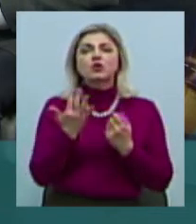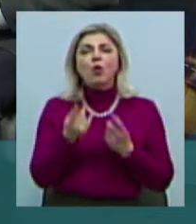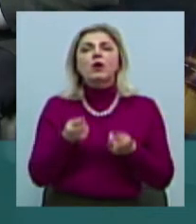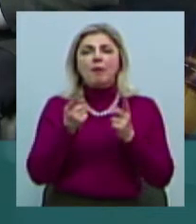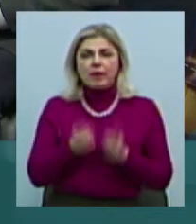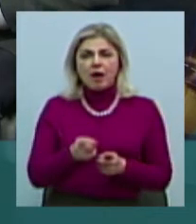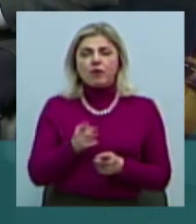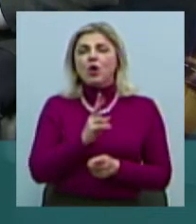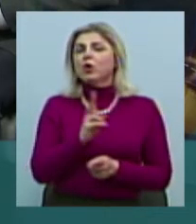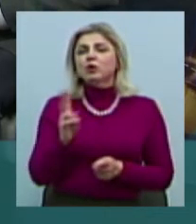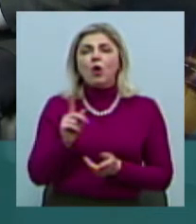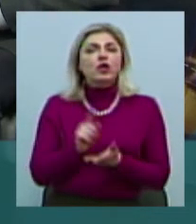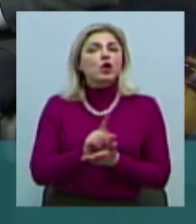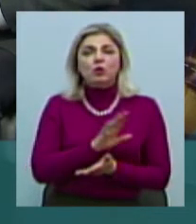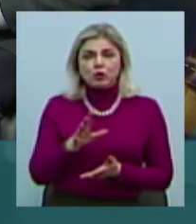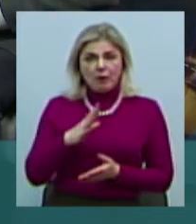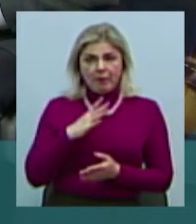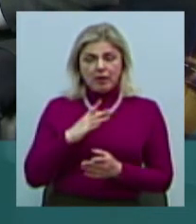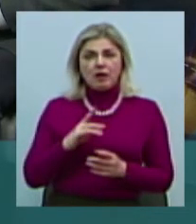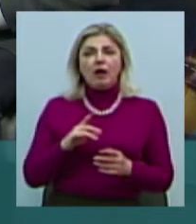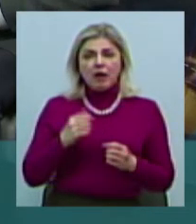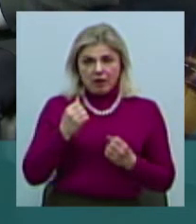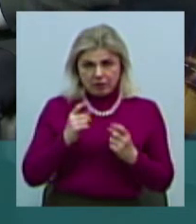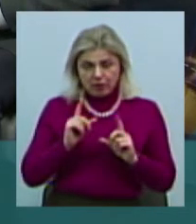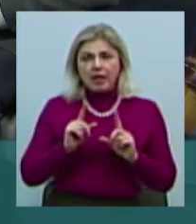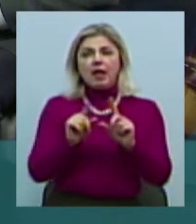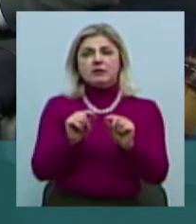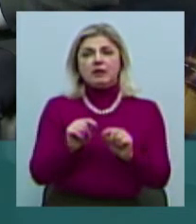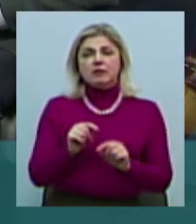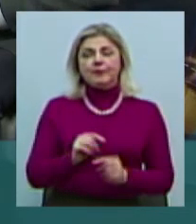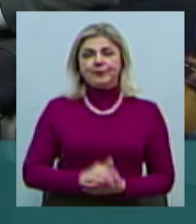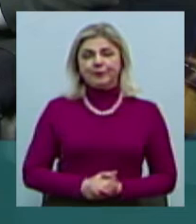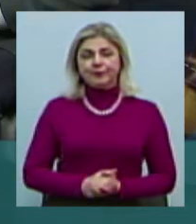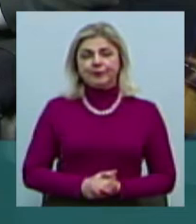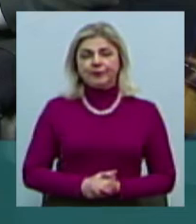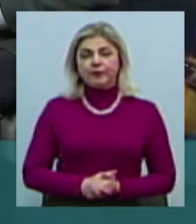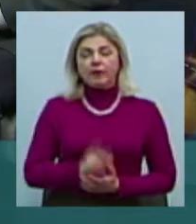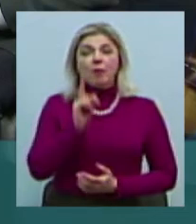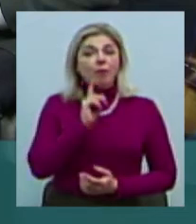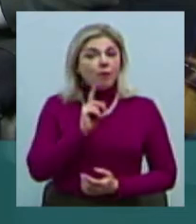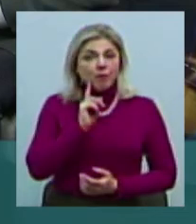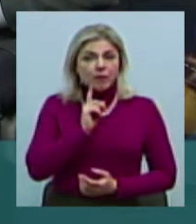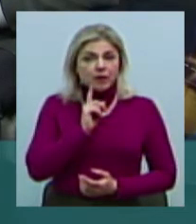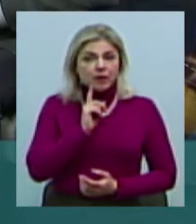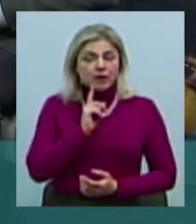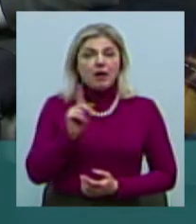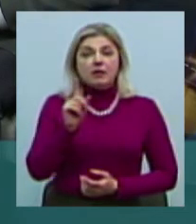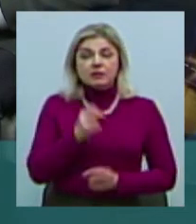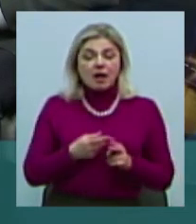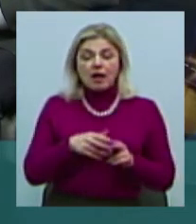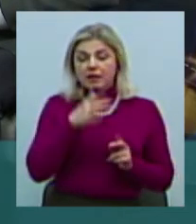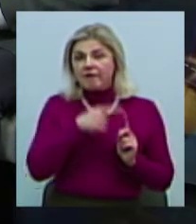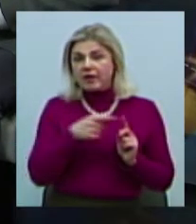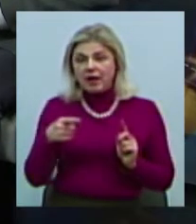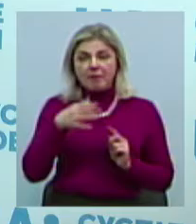не мали б заходити, тобто перевантажених? Ну, я, наскільки я знаю, поки за це время ніхто